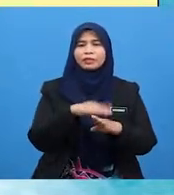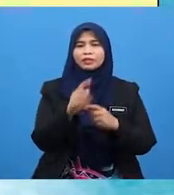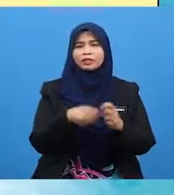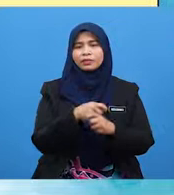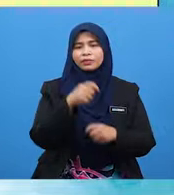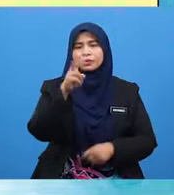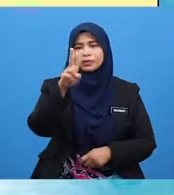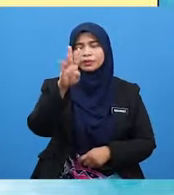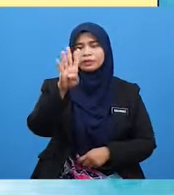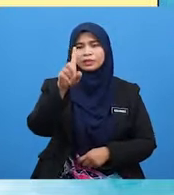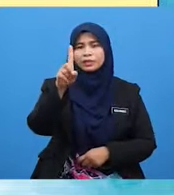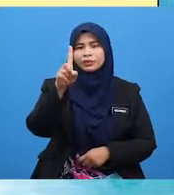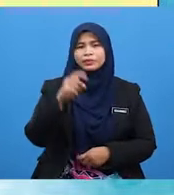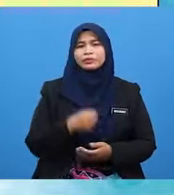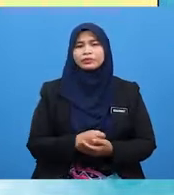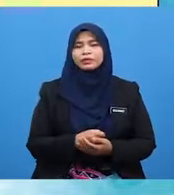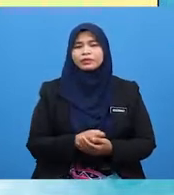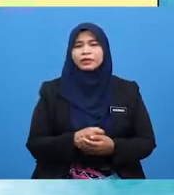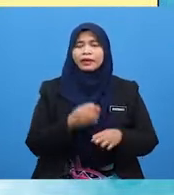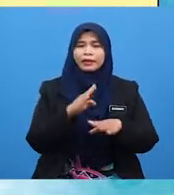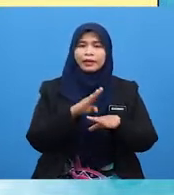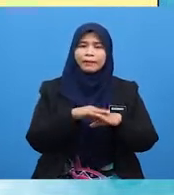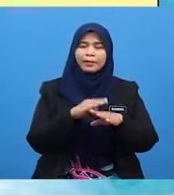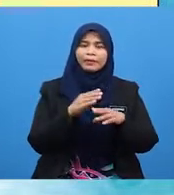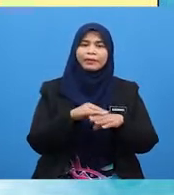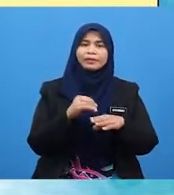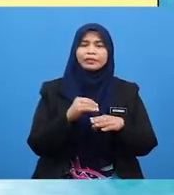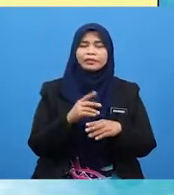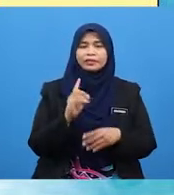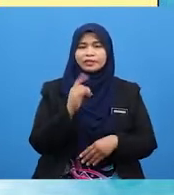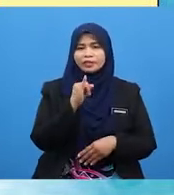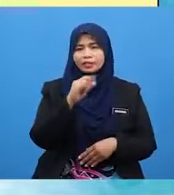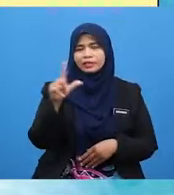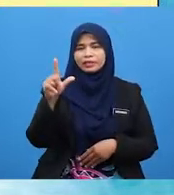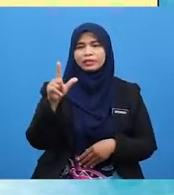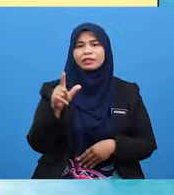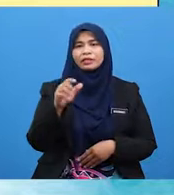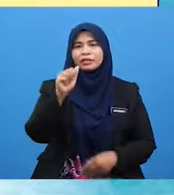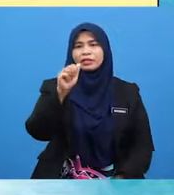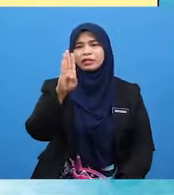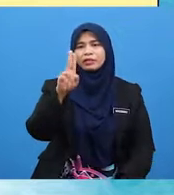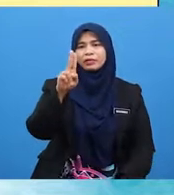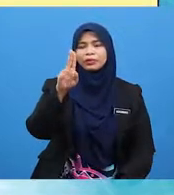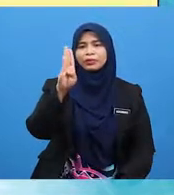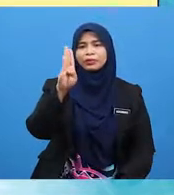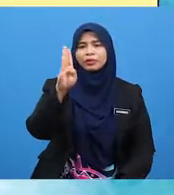Hijrah. Kunyah atau panggilan yang diberikan kepada Imam Ahmad ialah Abu